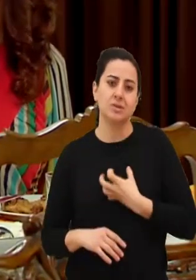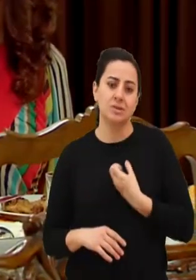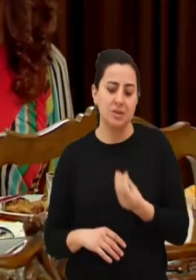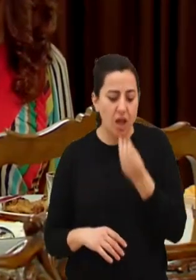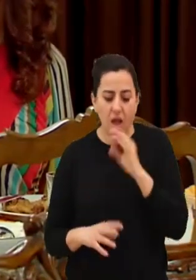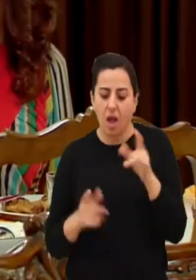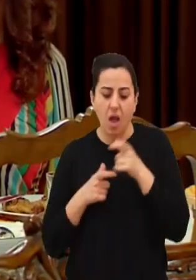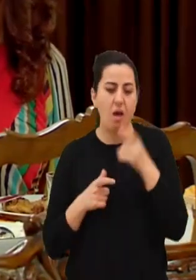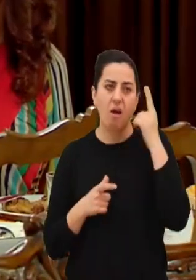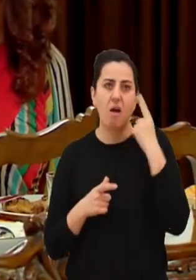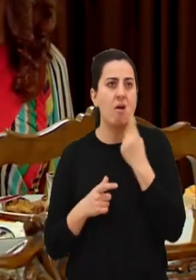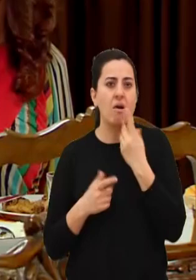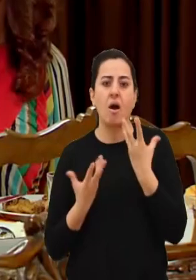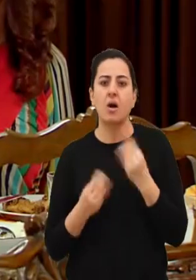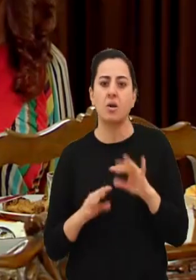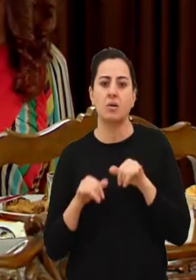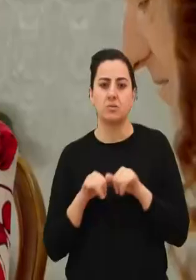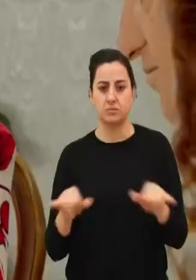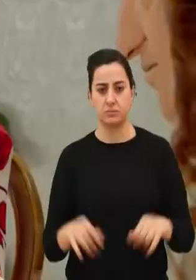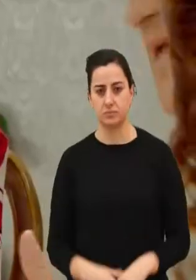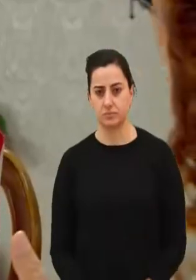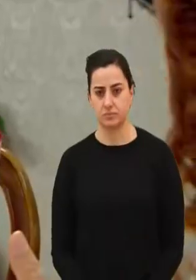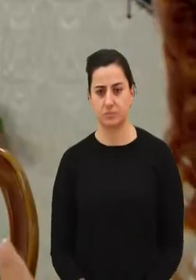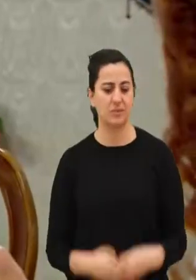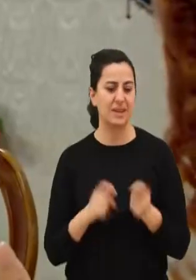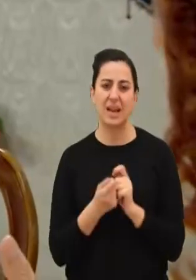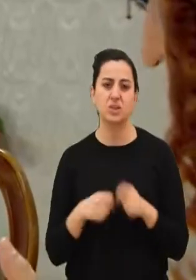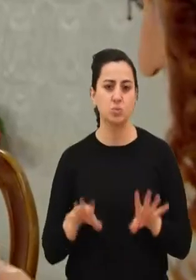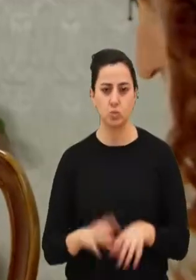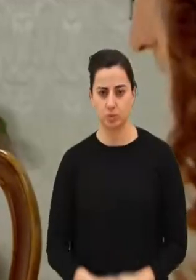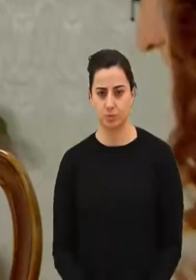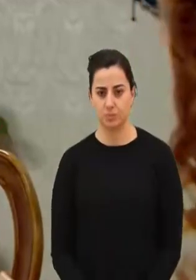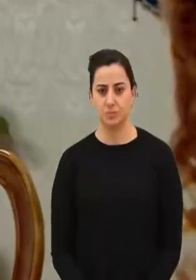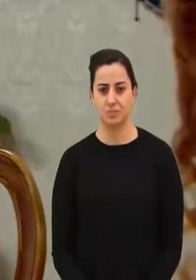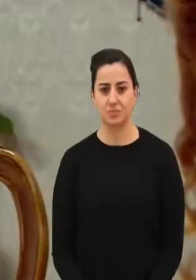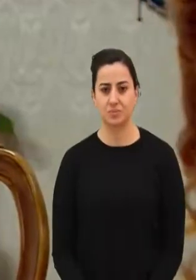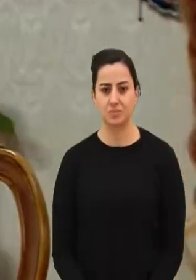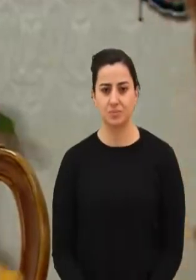lapa da versen aynı, kebap da versen aynı. Değişmiyor yani.